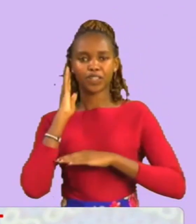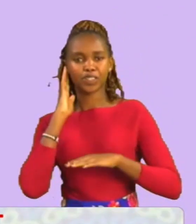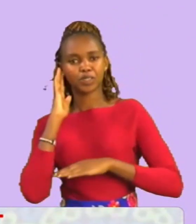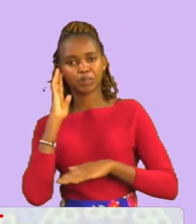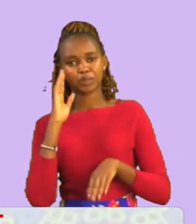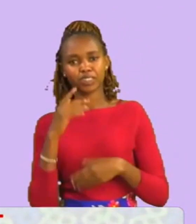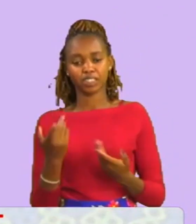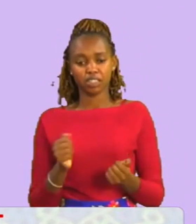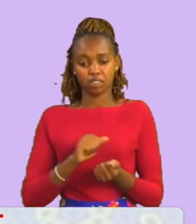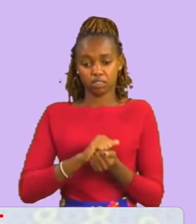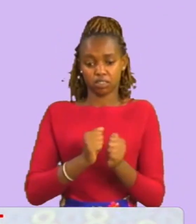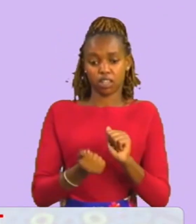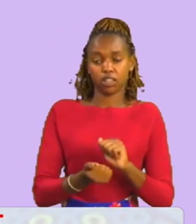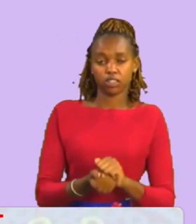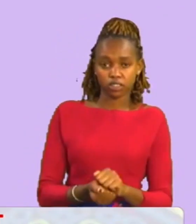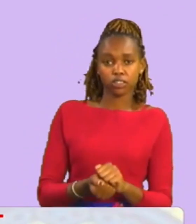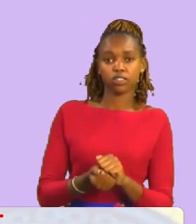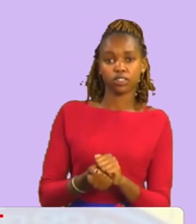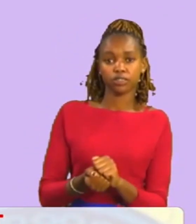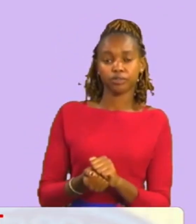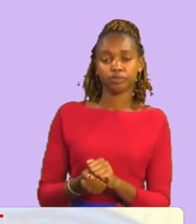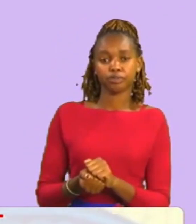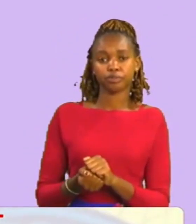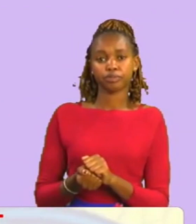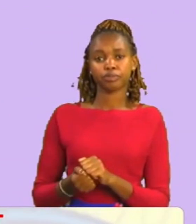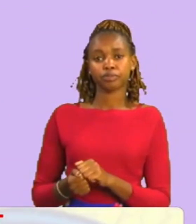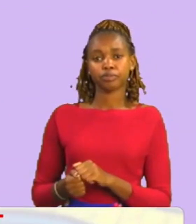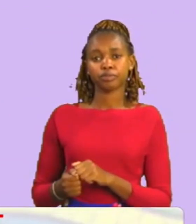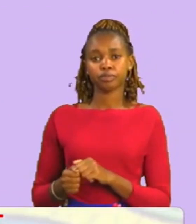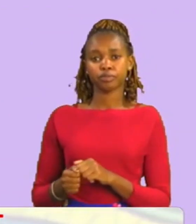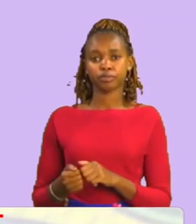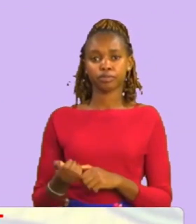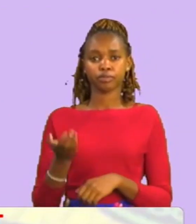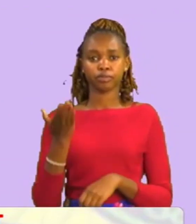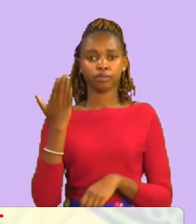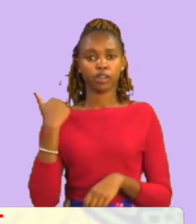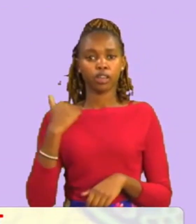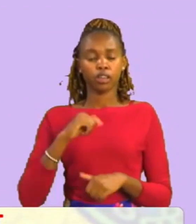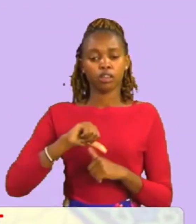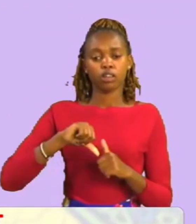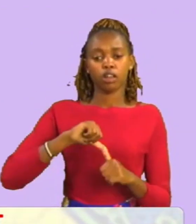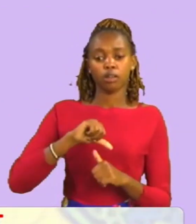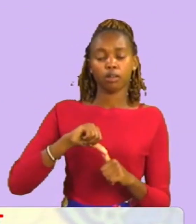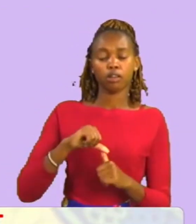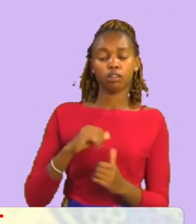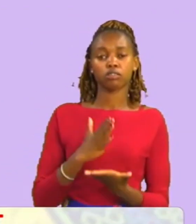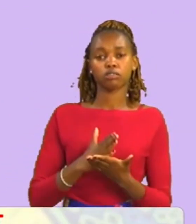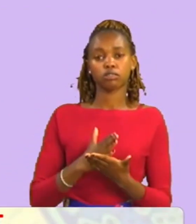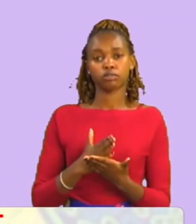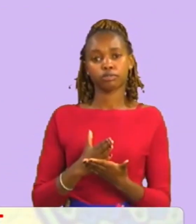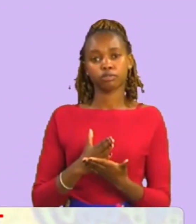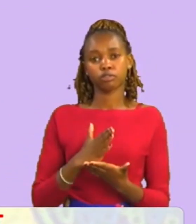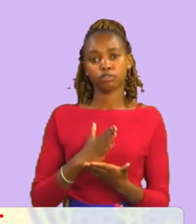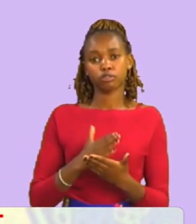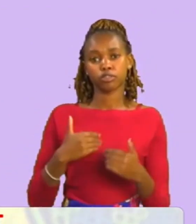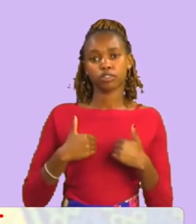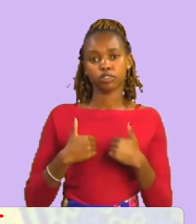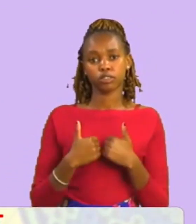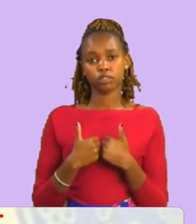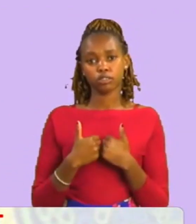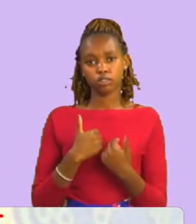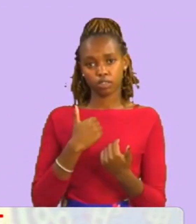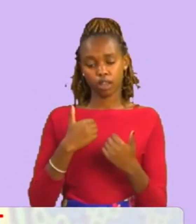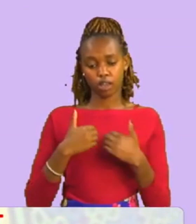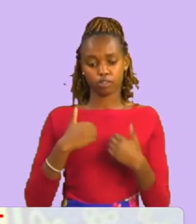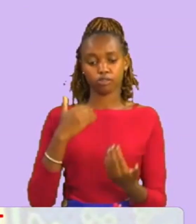Na Smollet. Na just in the story we talked about some time back about having true friends. Sawa? Nasema tu